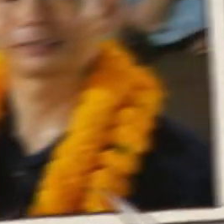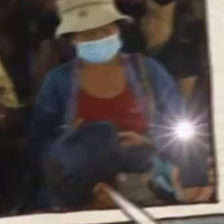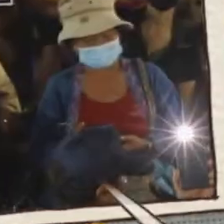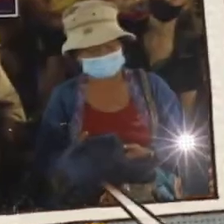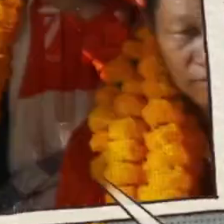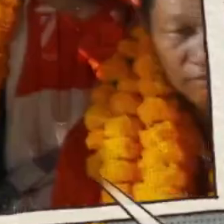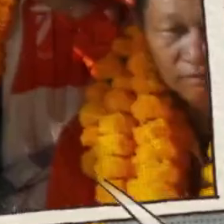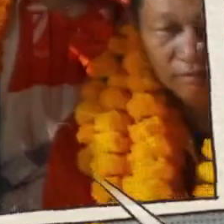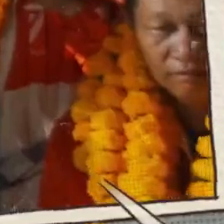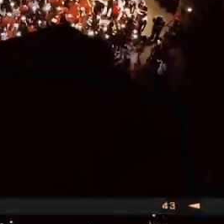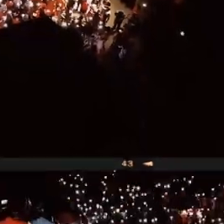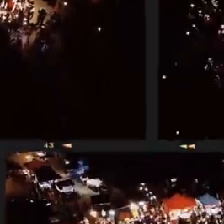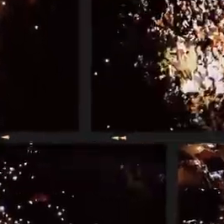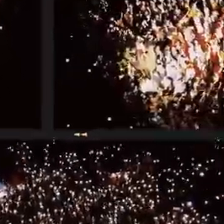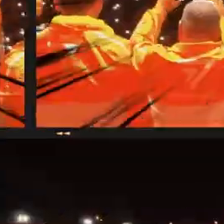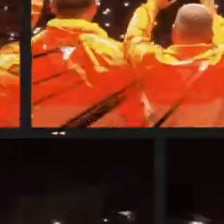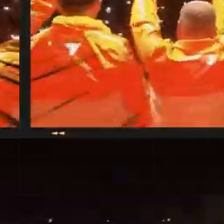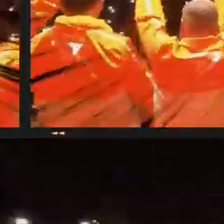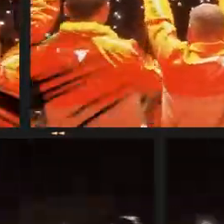CDs ม